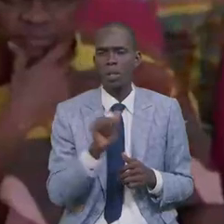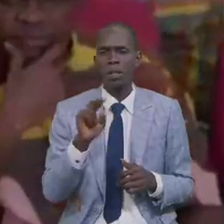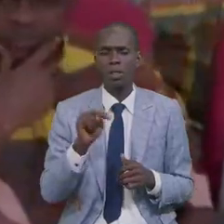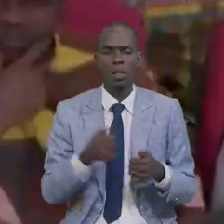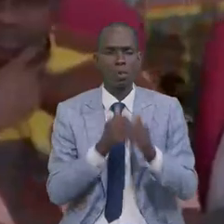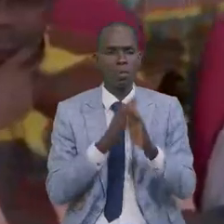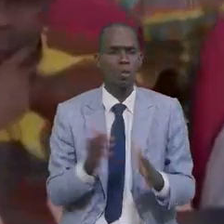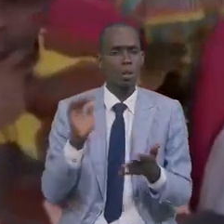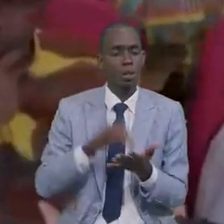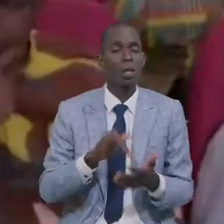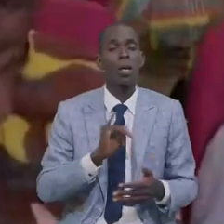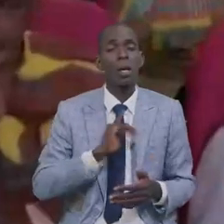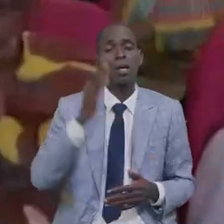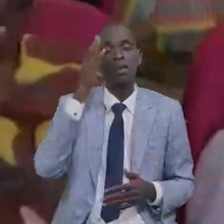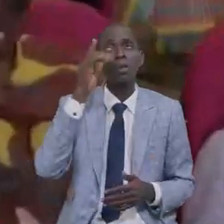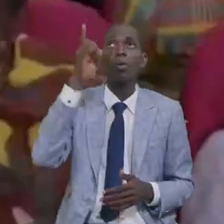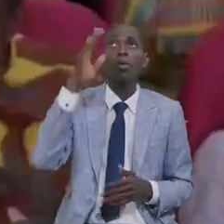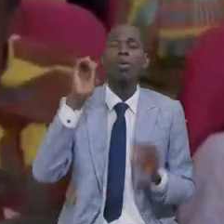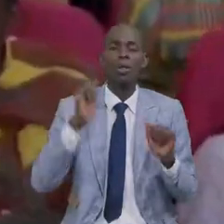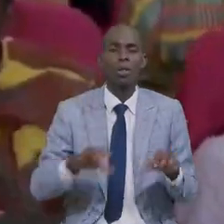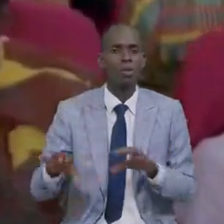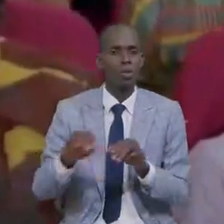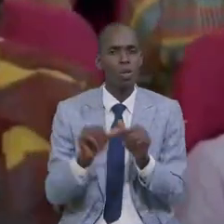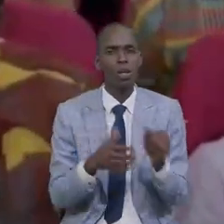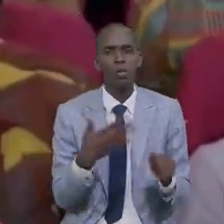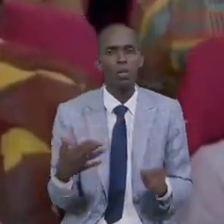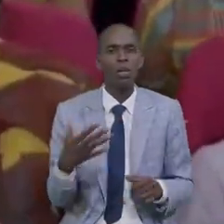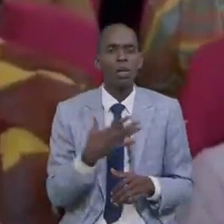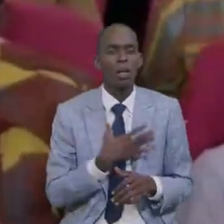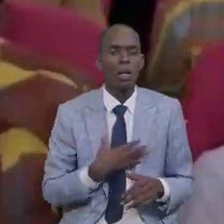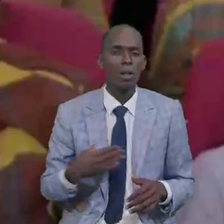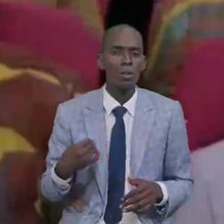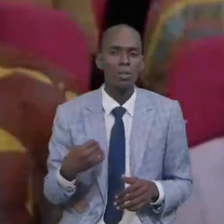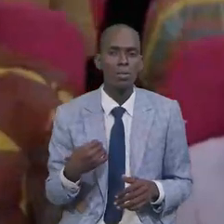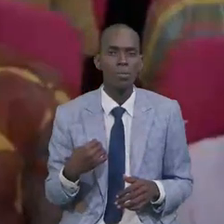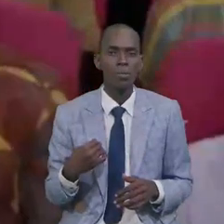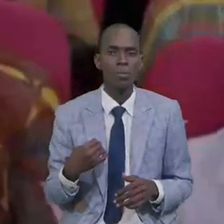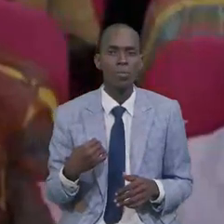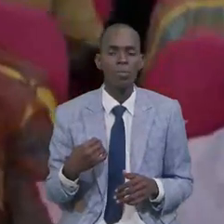apôtre? Je sais que Dieu peut tout faire.